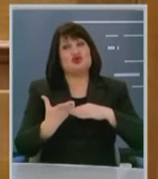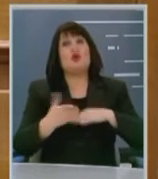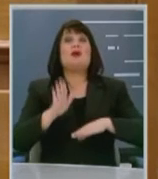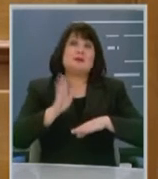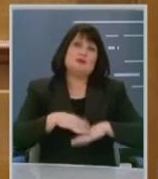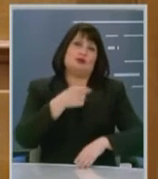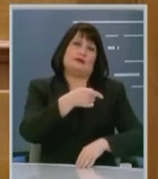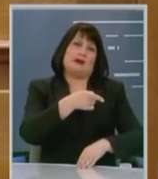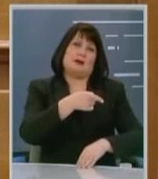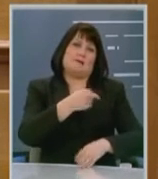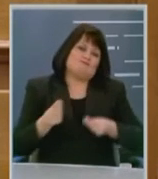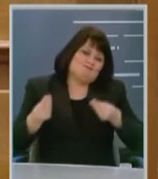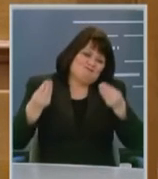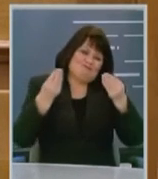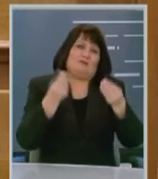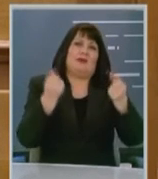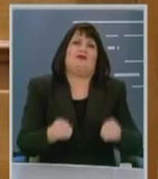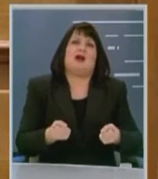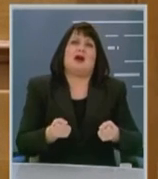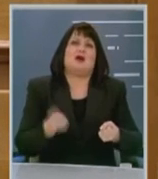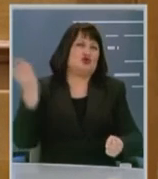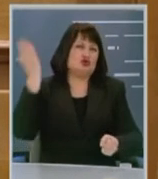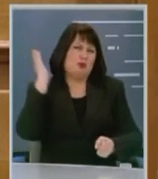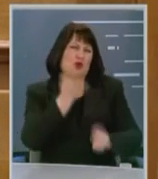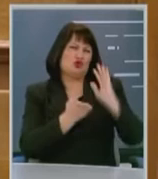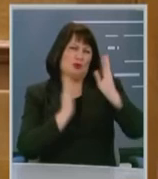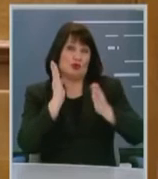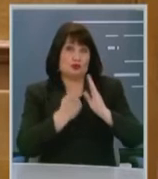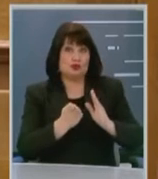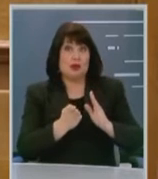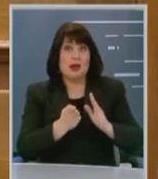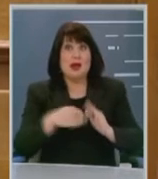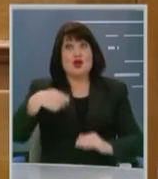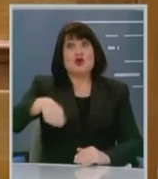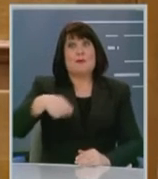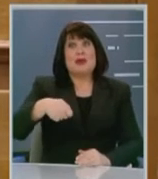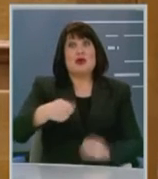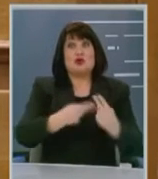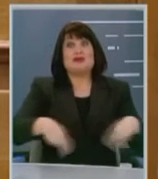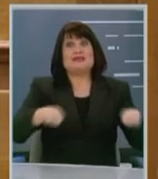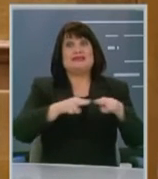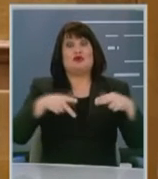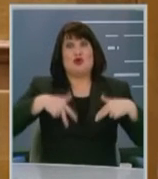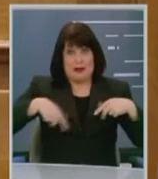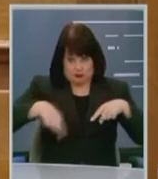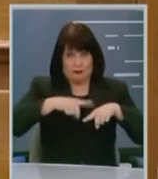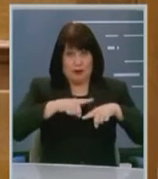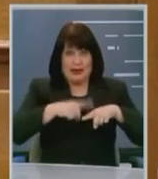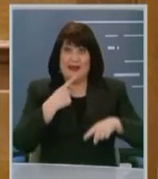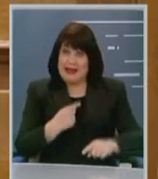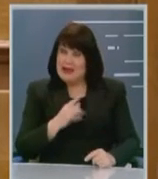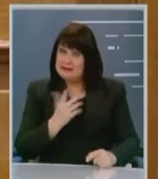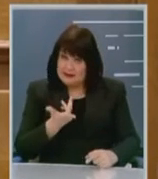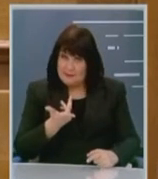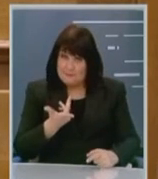στον αγροτικό κόσμο και που σύμφωνα με γνωμοδότηση του νομικού συμβουλίου του κράτους, του δικού μας νομικού συμβουλίου του κράτους,